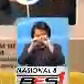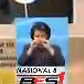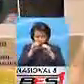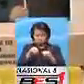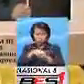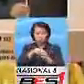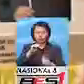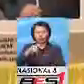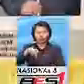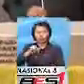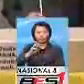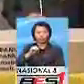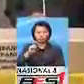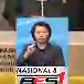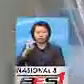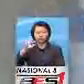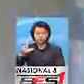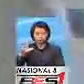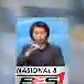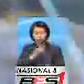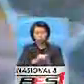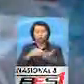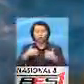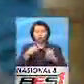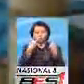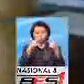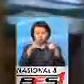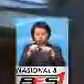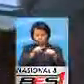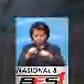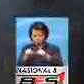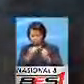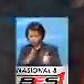dalam MPANM3 itu. Ia turut mengandungi 12 strategi dan